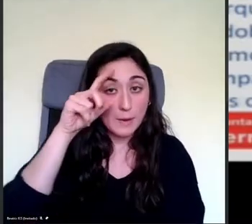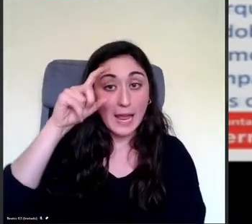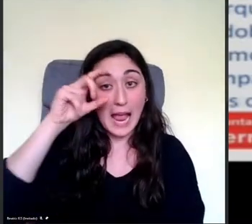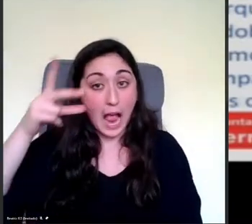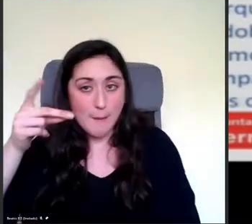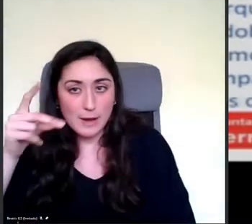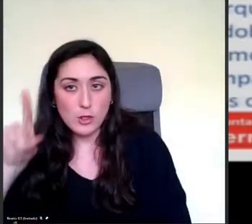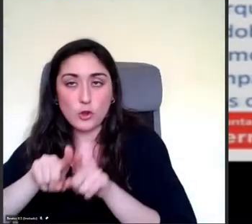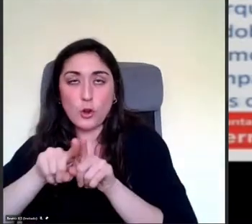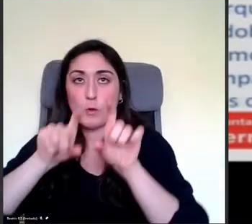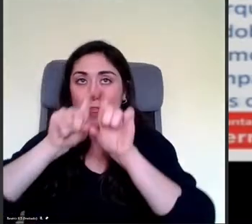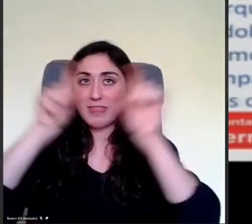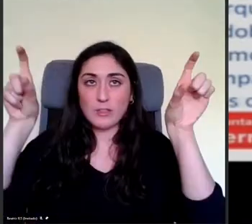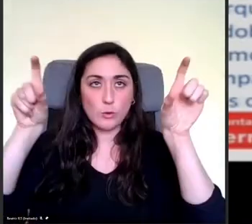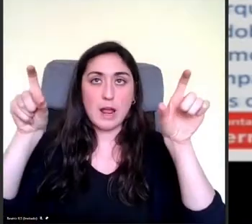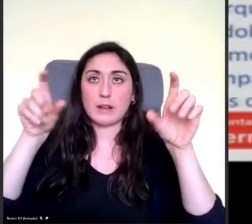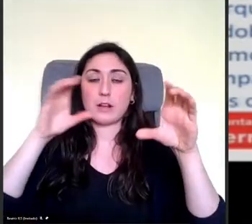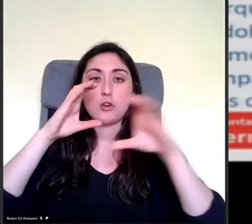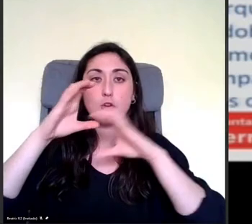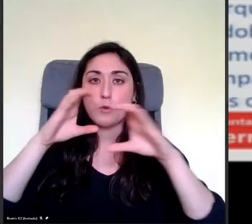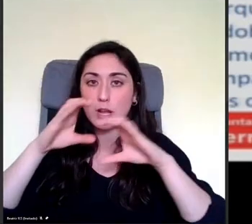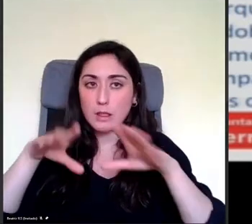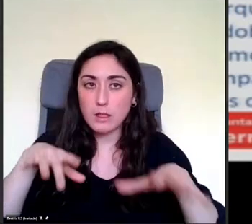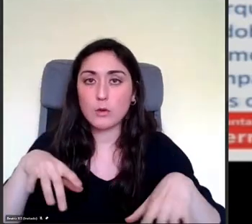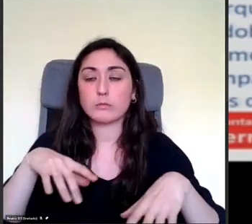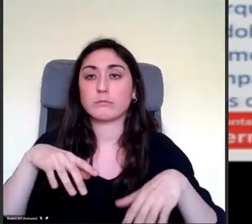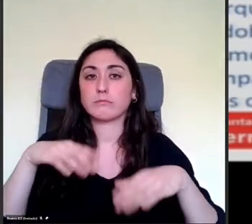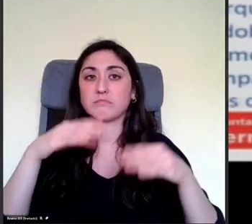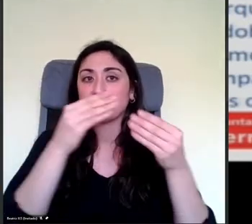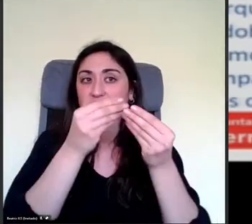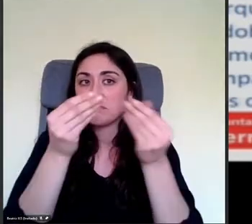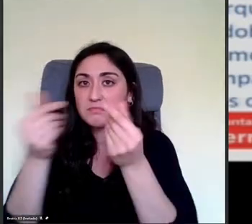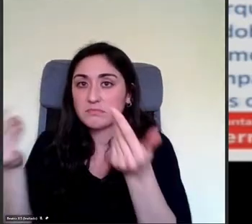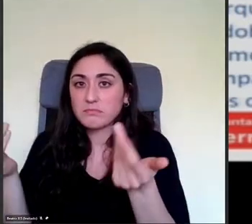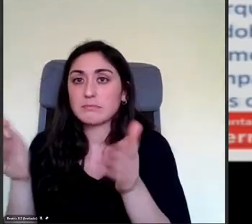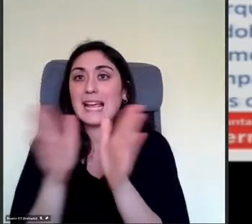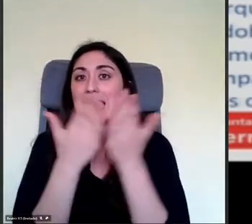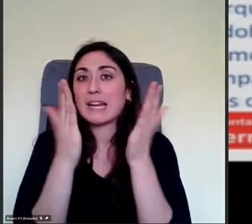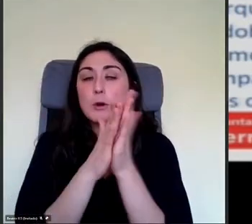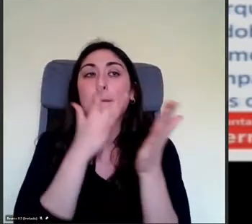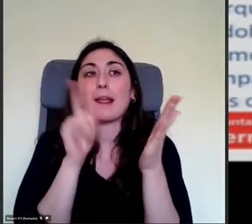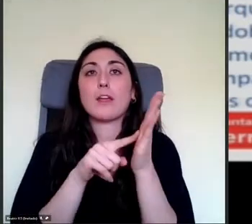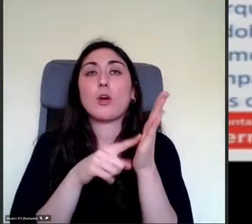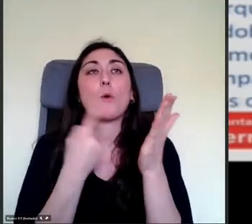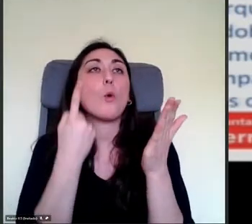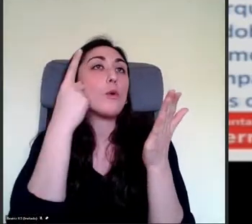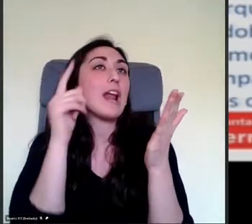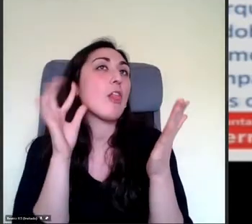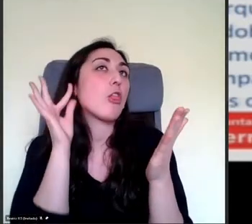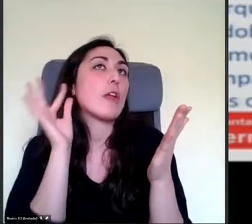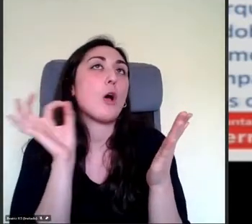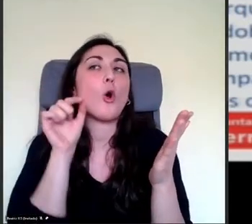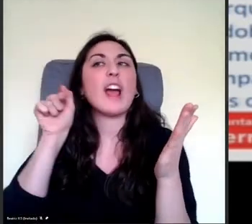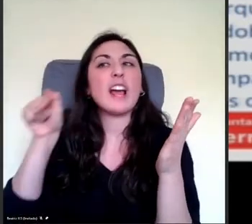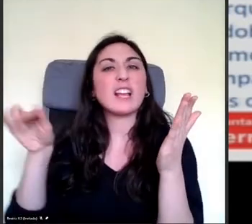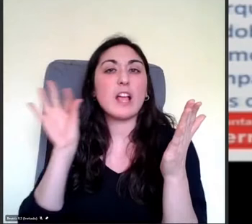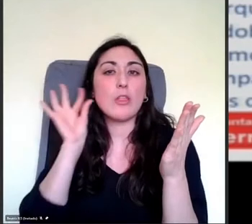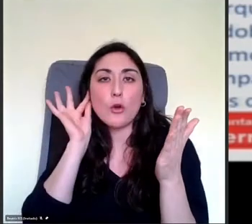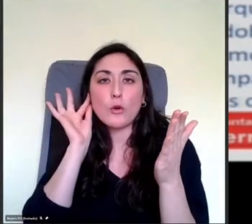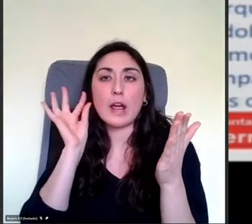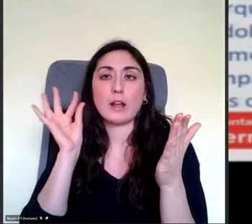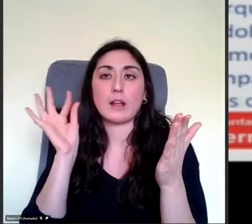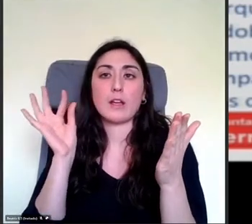mitjans de comunicació, a llibres, sovint es parla d'elles com una dona o aquella dona, o pel gentilici, una olotina o